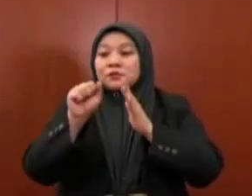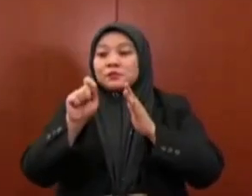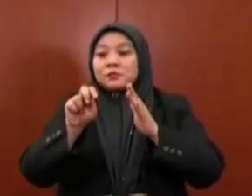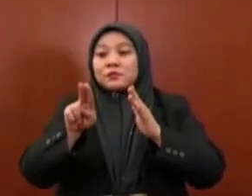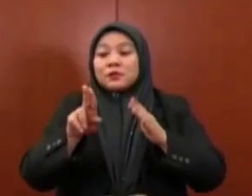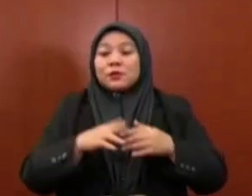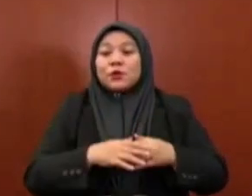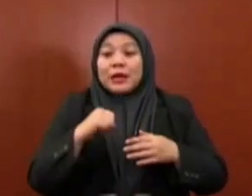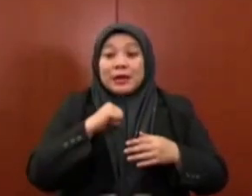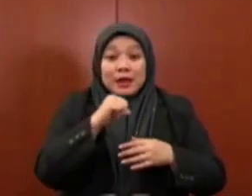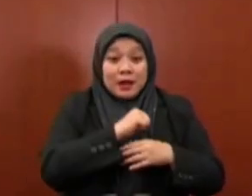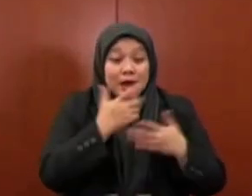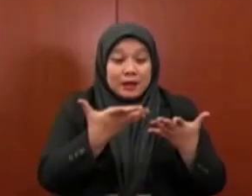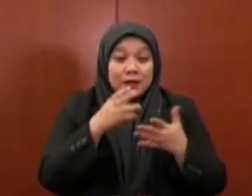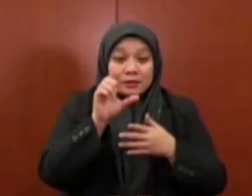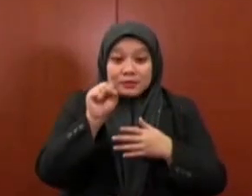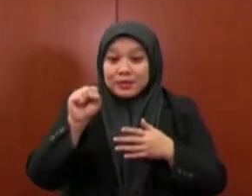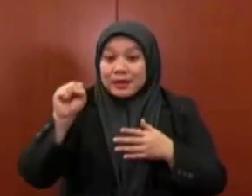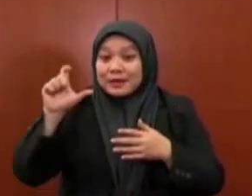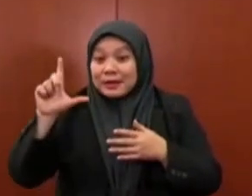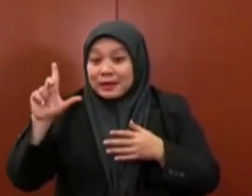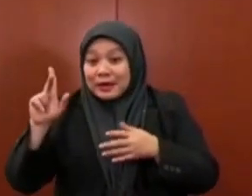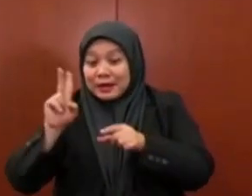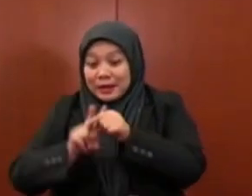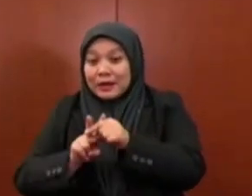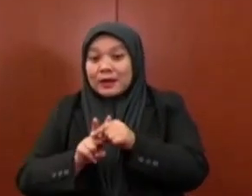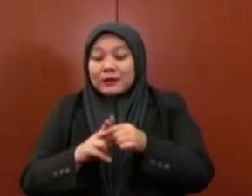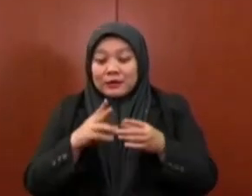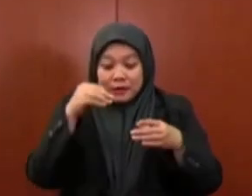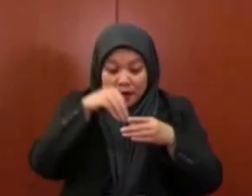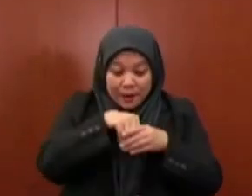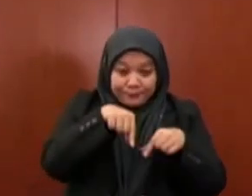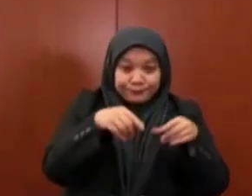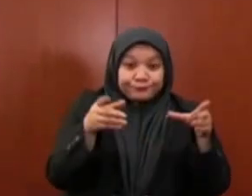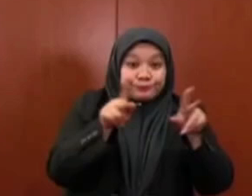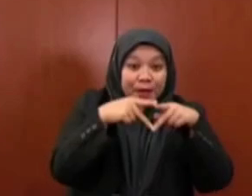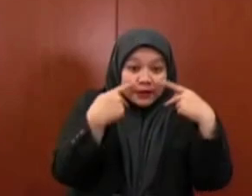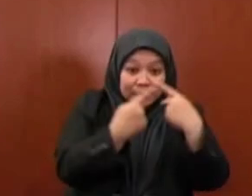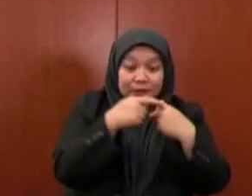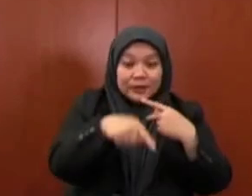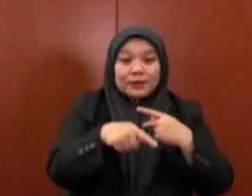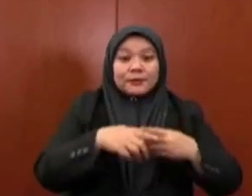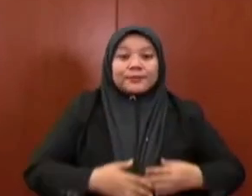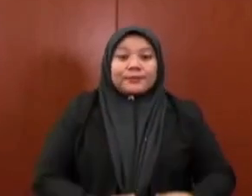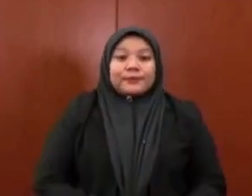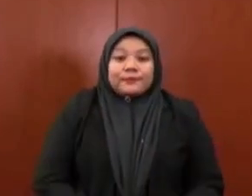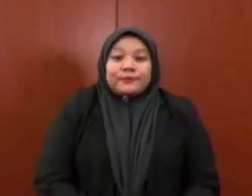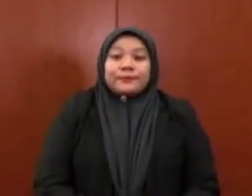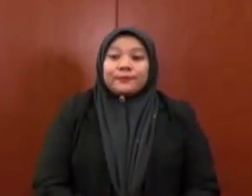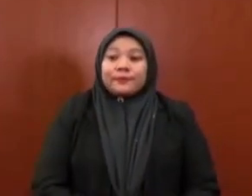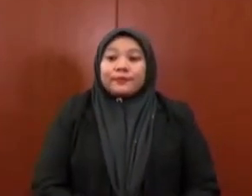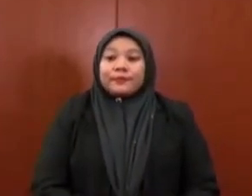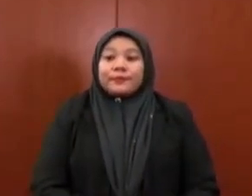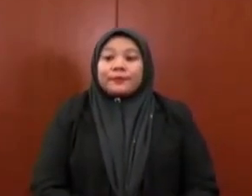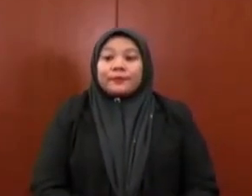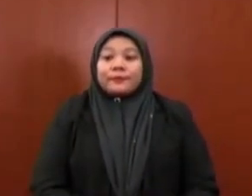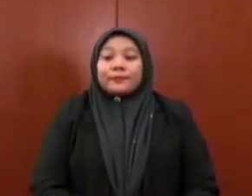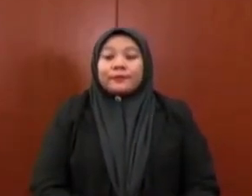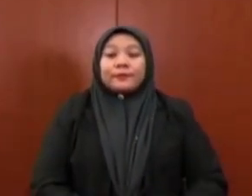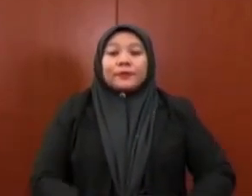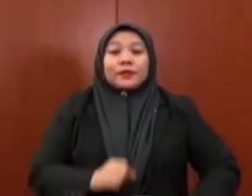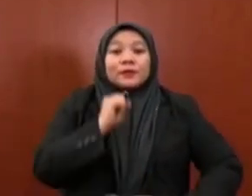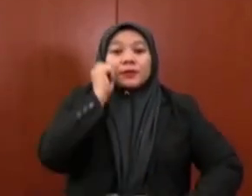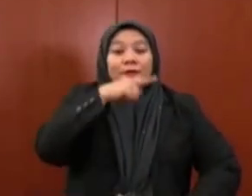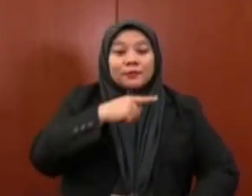Pembahagian keahlian yang berhormat selaklang dalam bersatu ini didapati sebagai satu perbuatan